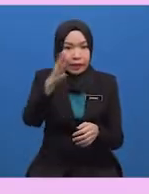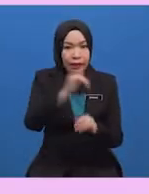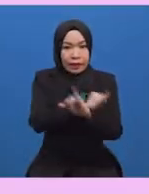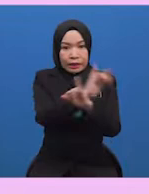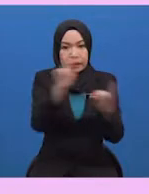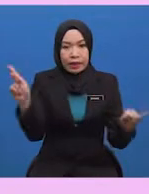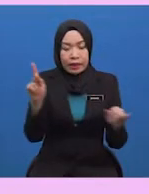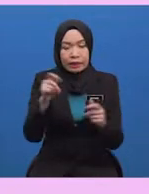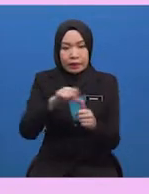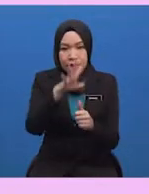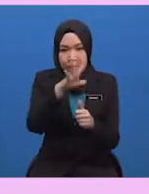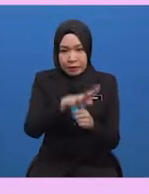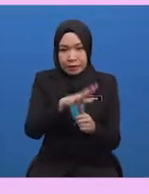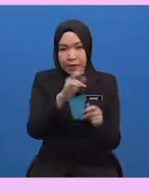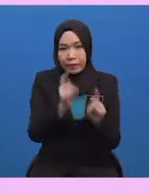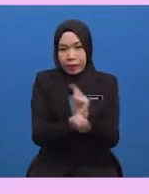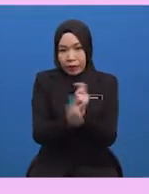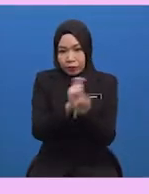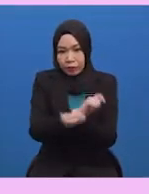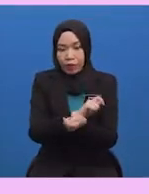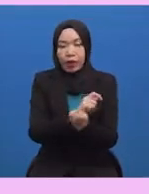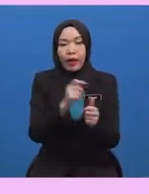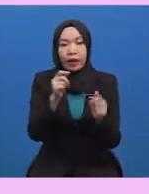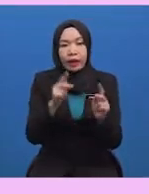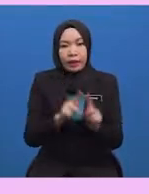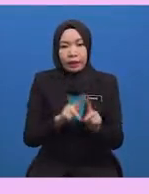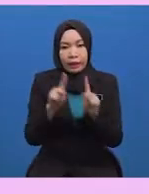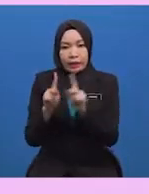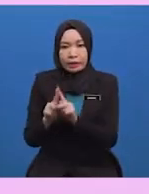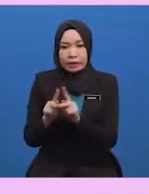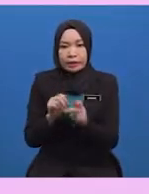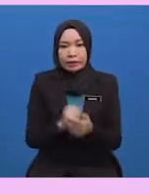desa terhadap penduduk. Kesan-kesan tersebut